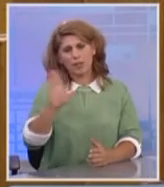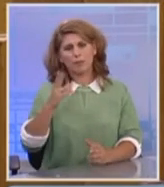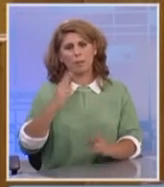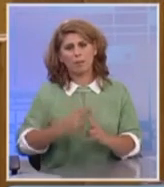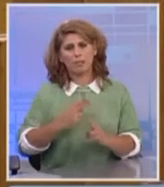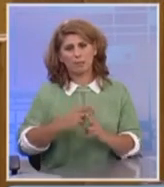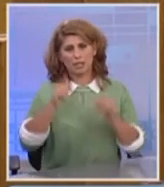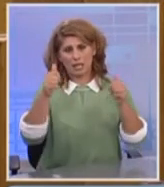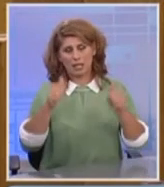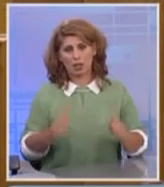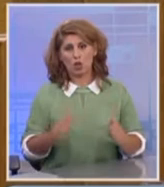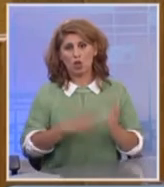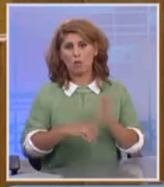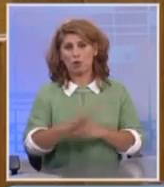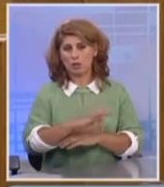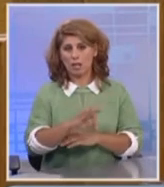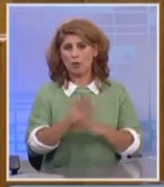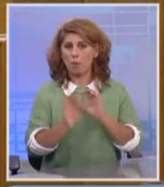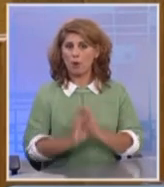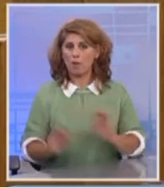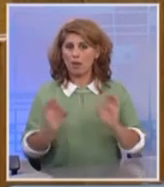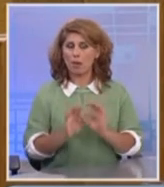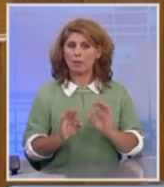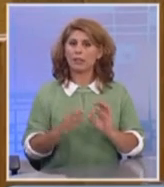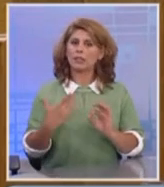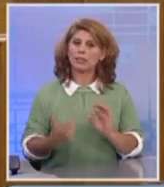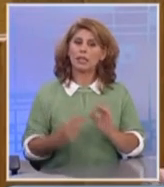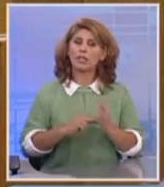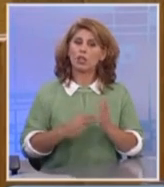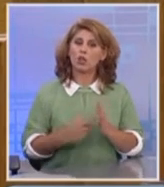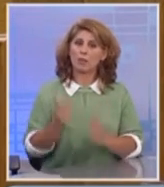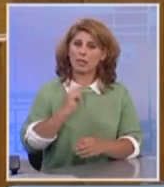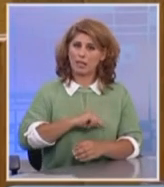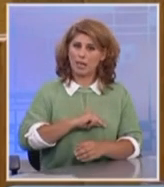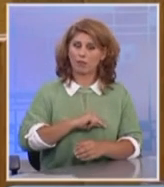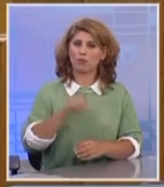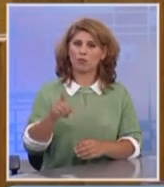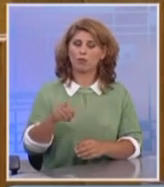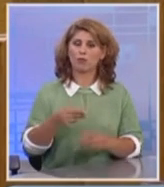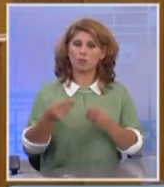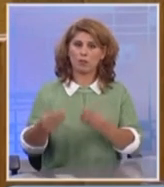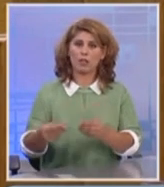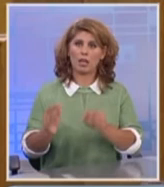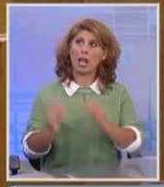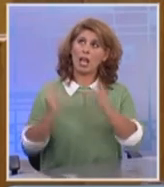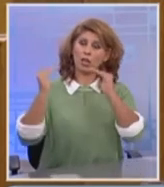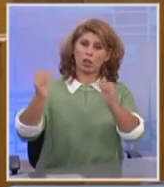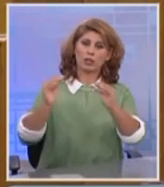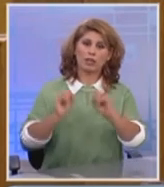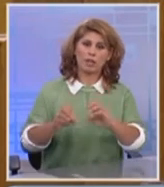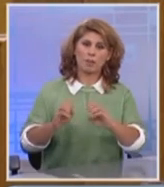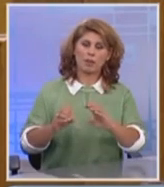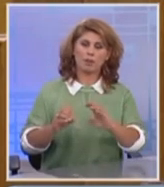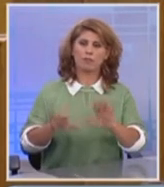επίσημες ανακοινώσεις, το νομοσχέδιο προβλέπεται να αποφέρει καθαρά οικονομικά ωφέλη στους παρόχους ανώτατης εκπαίδευσης